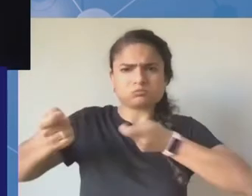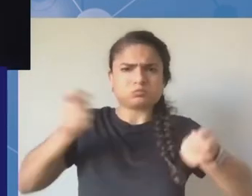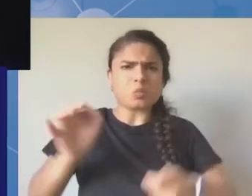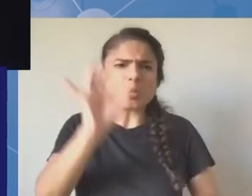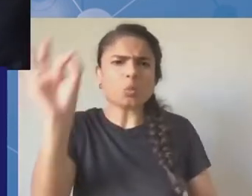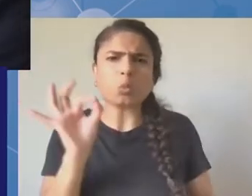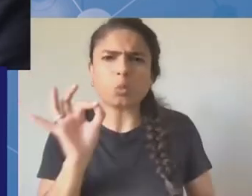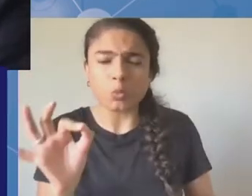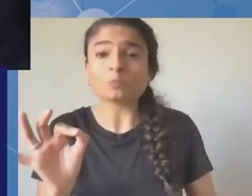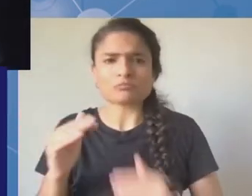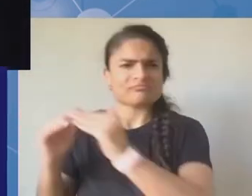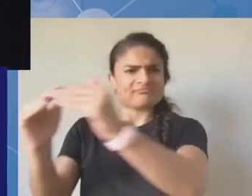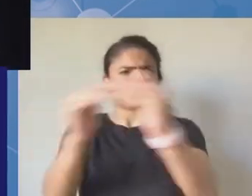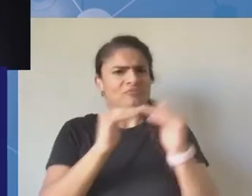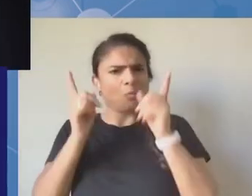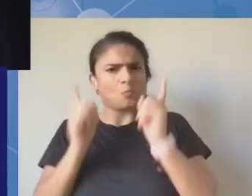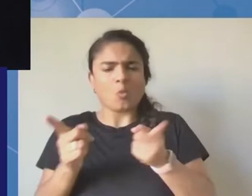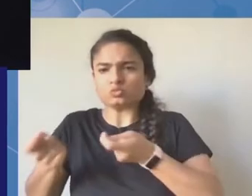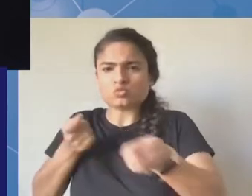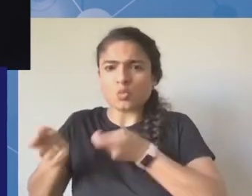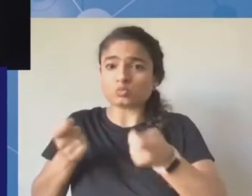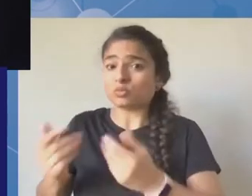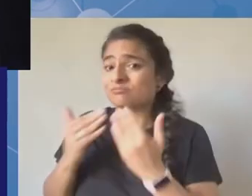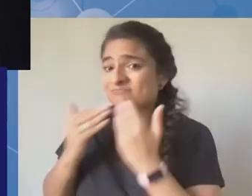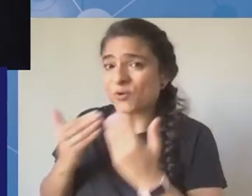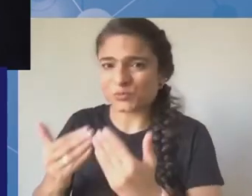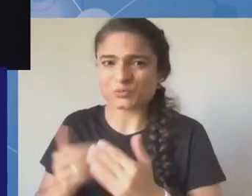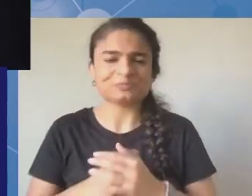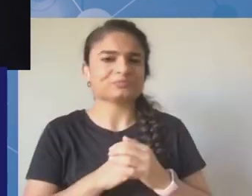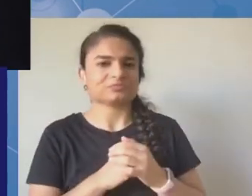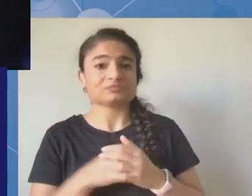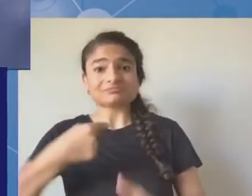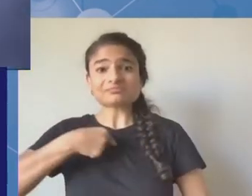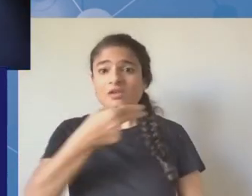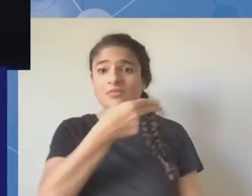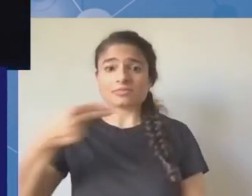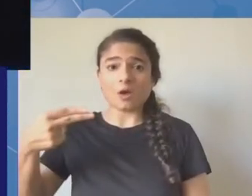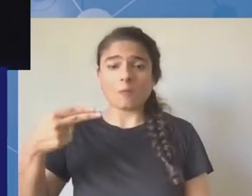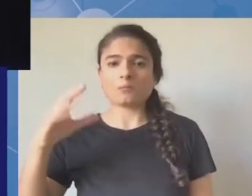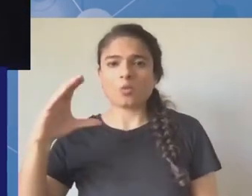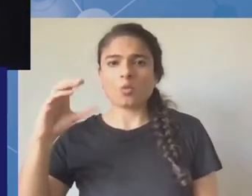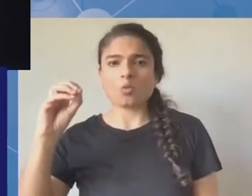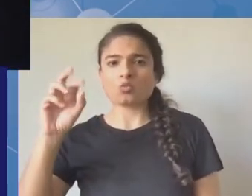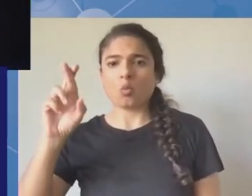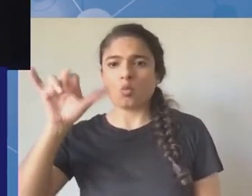اسمي كوري دكتور، أنا أتكلم باسمي شخصيا وأمثل منظمة إنترنت.